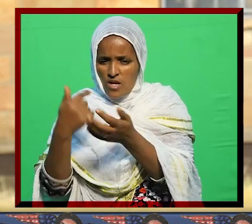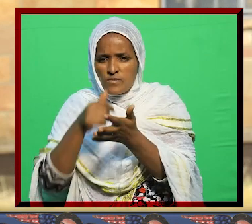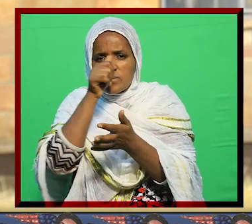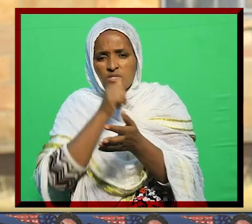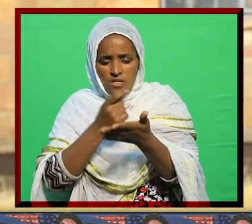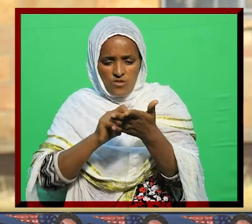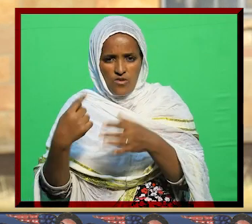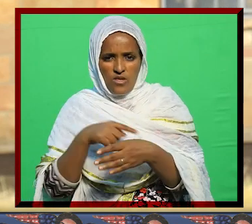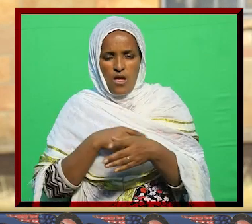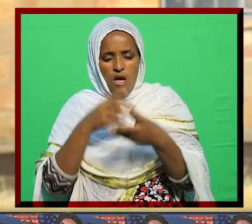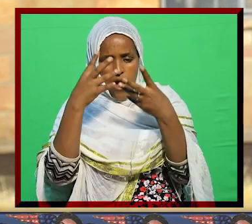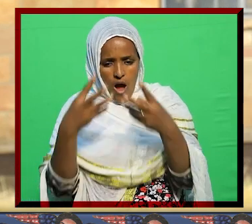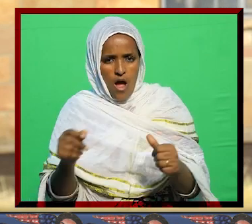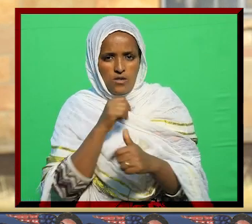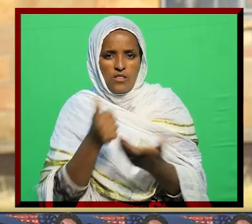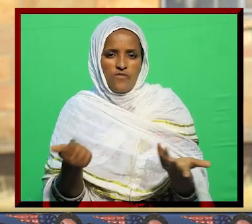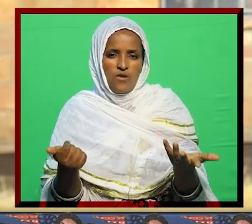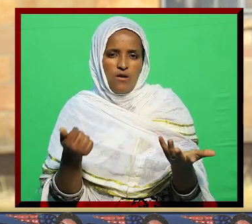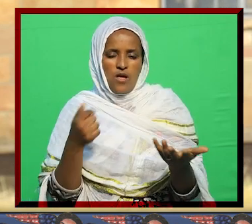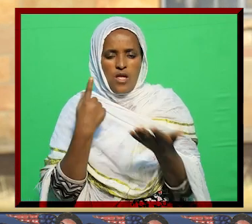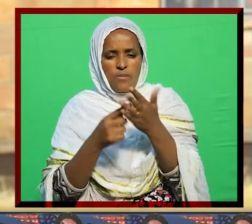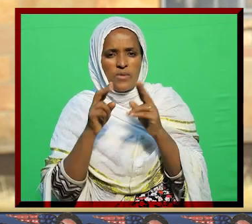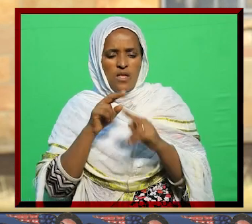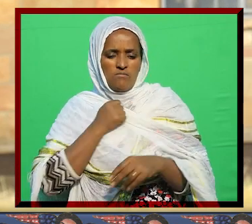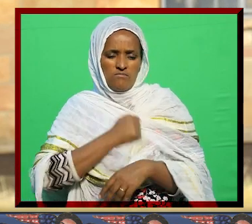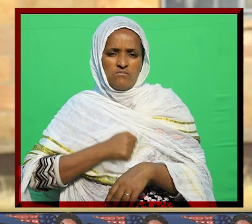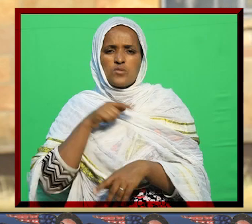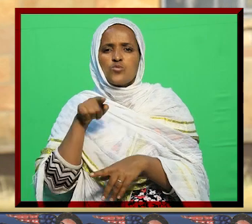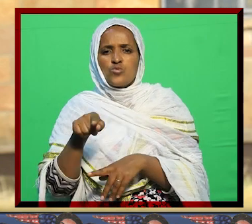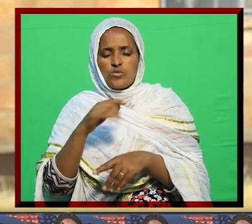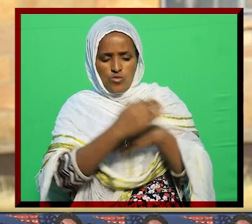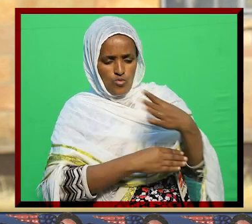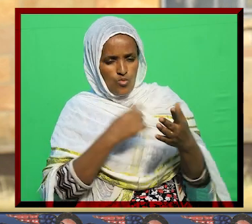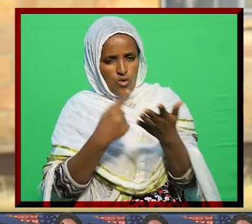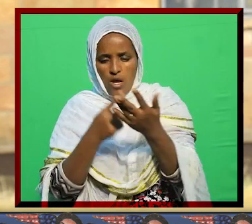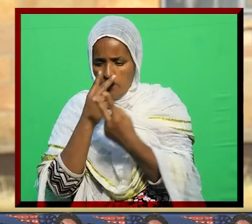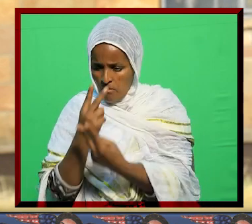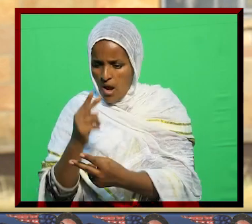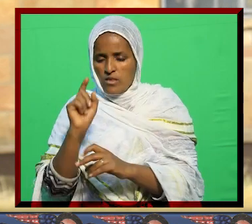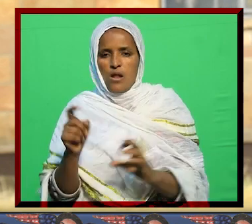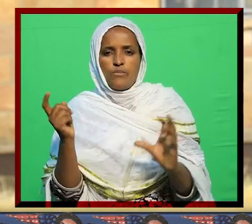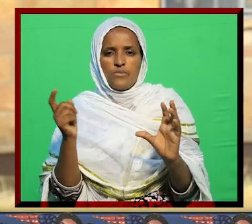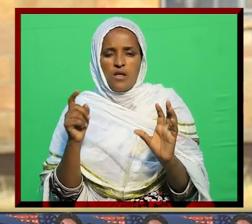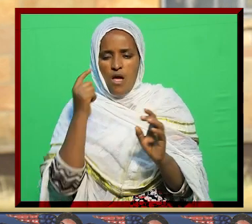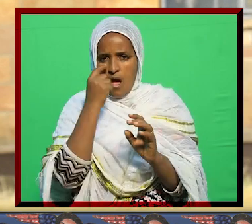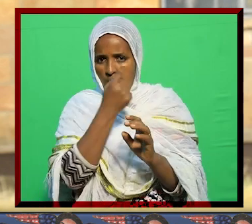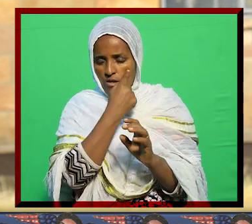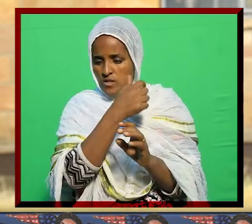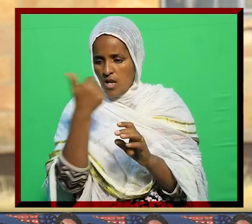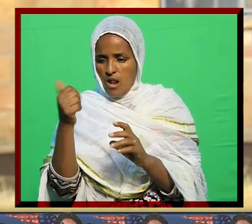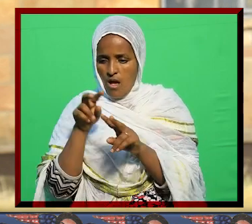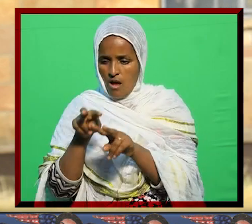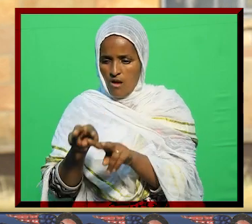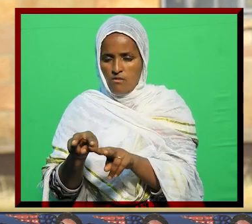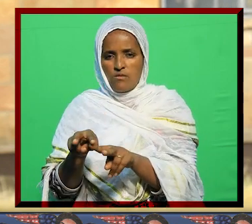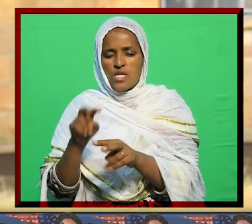ያንን ምስጢር የጻፉበትን እኛ ደግሞ የምናጠፋ አንሆንም። ይሄ ነው በጣም የሚያሰቀቀን ያለውና ትውልዱ ይህን ማየት አለበት፣ ይህን ማየት አለብን። አይናችን በሌላ